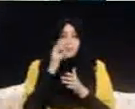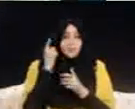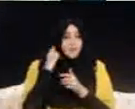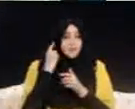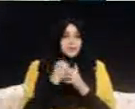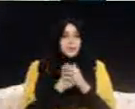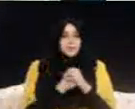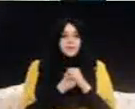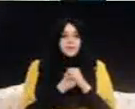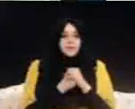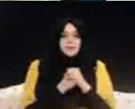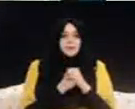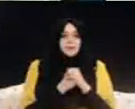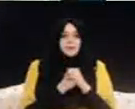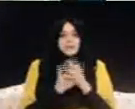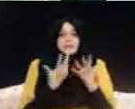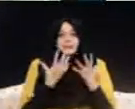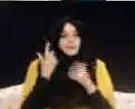ألو. نعم.